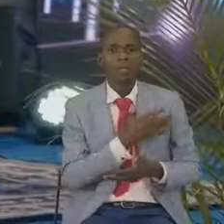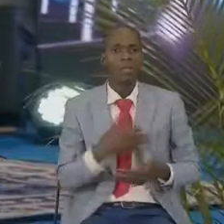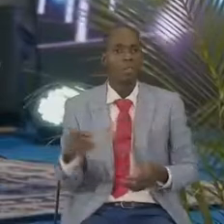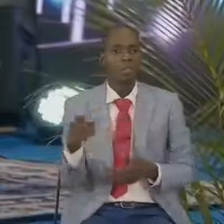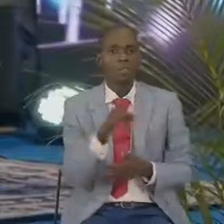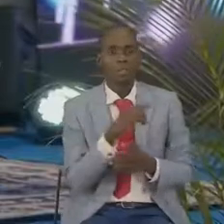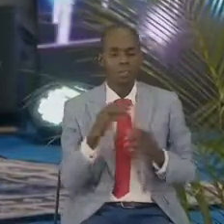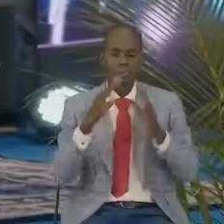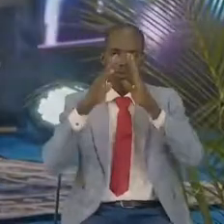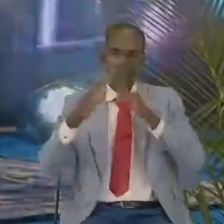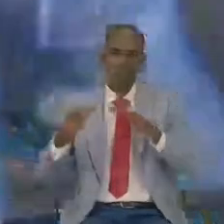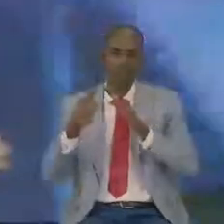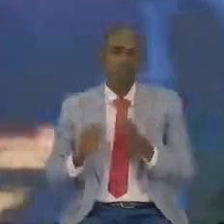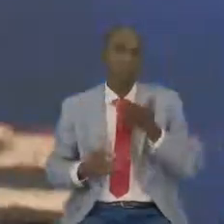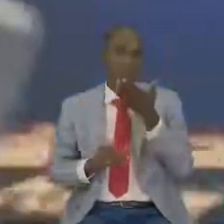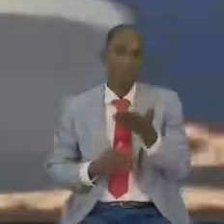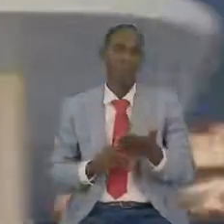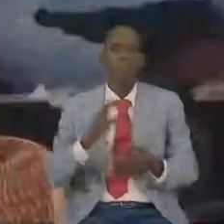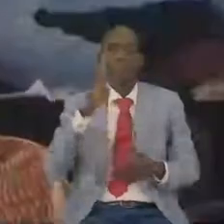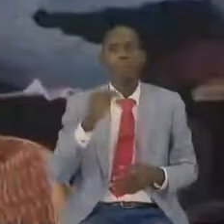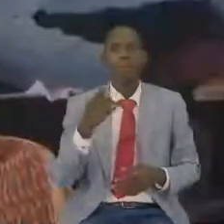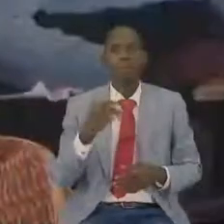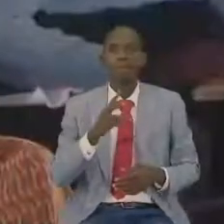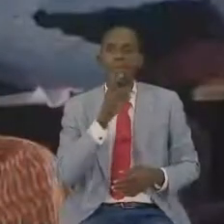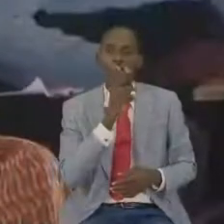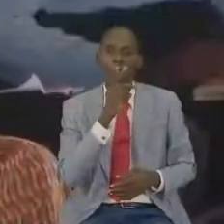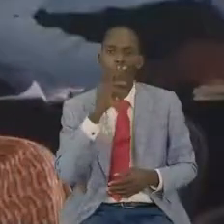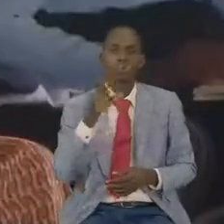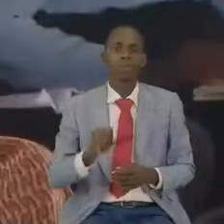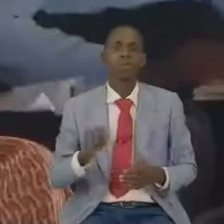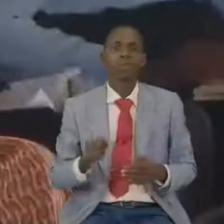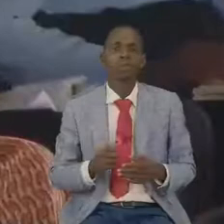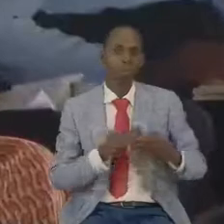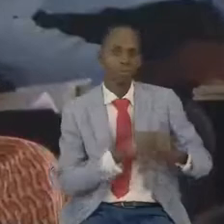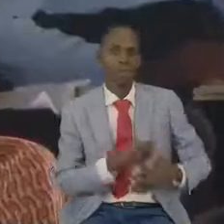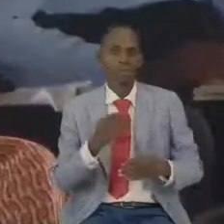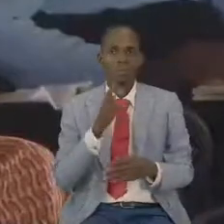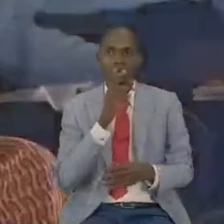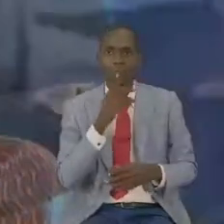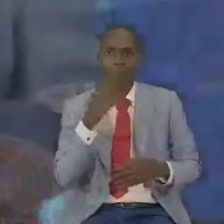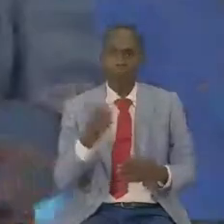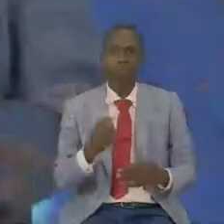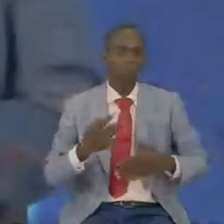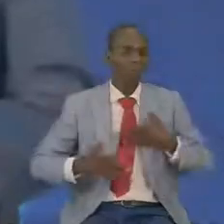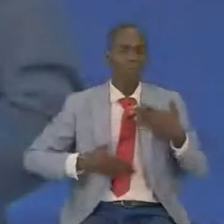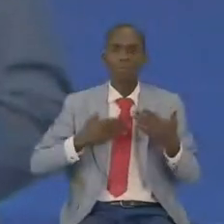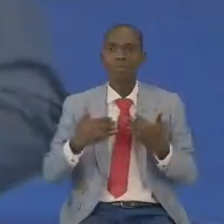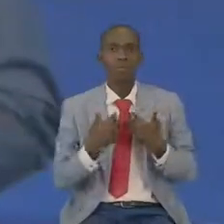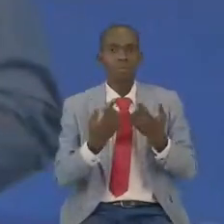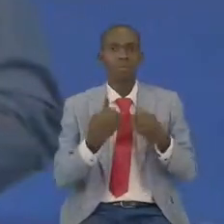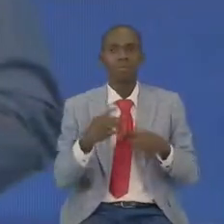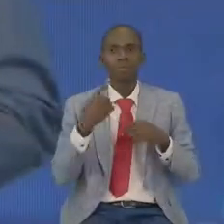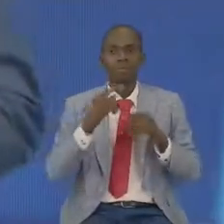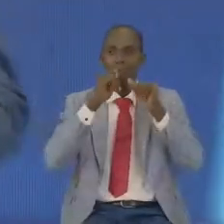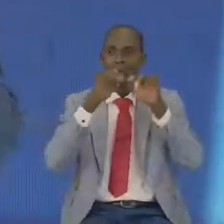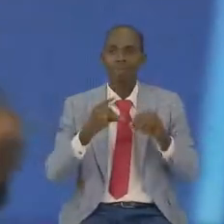de l'eau. Dites-moi, près de l'eau, pas près de l'eau. La joie est venue maintenant et la bénédiction est